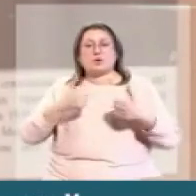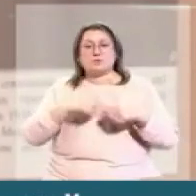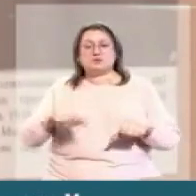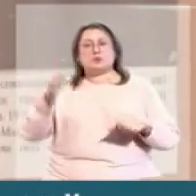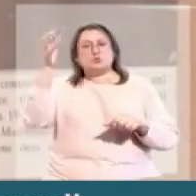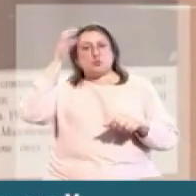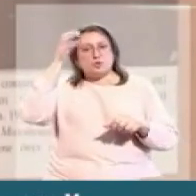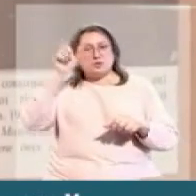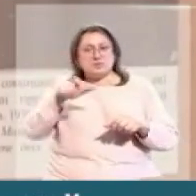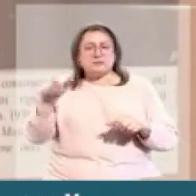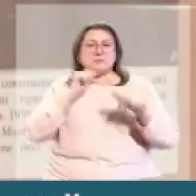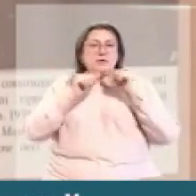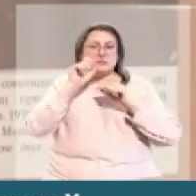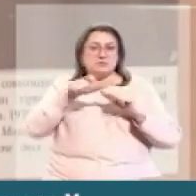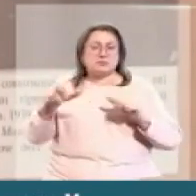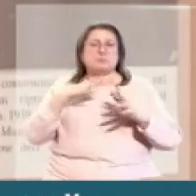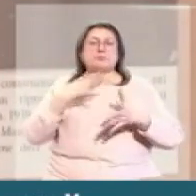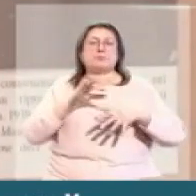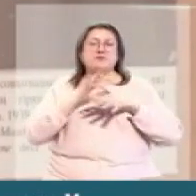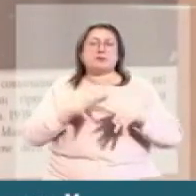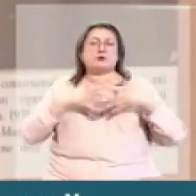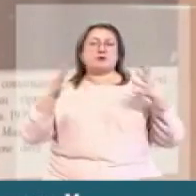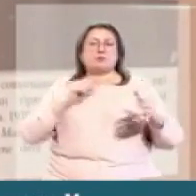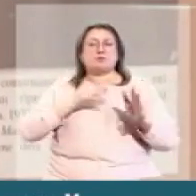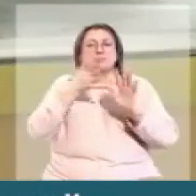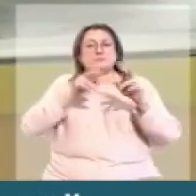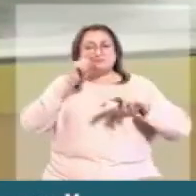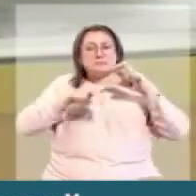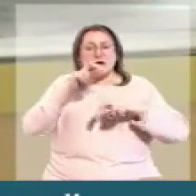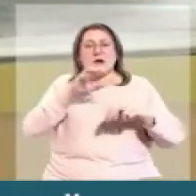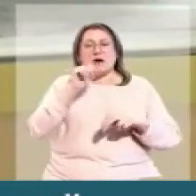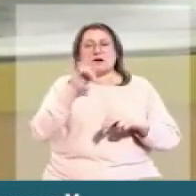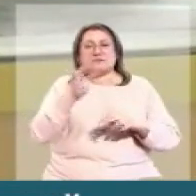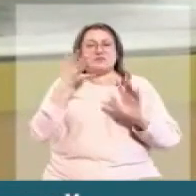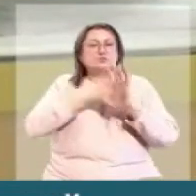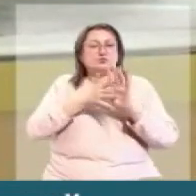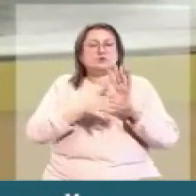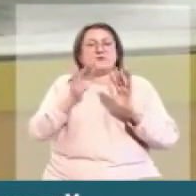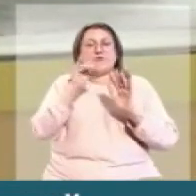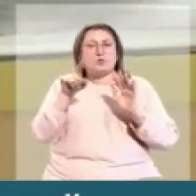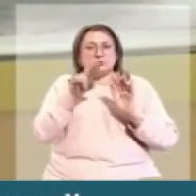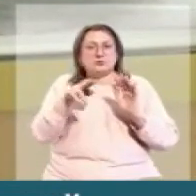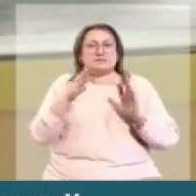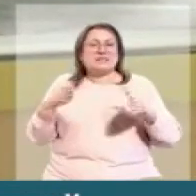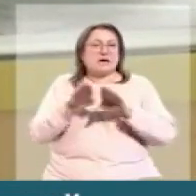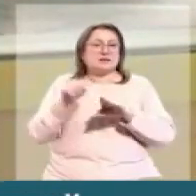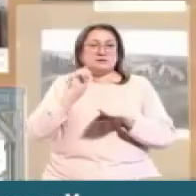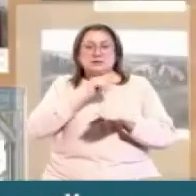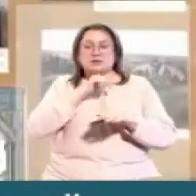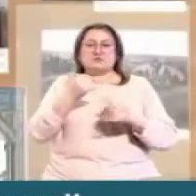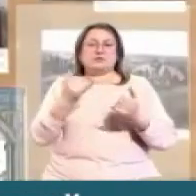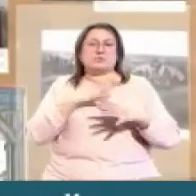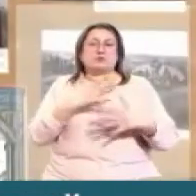видными учеными, экспертами проведена масштабная работа в архивах страны. Изучены закрытые фонды. На сегодняшний день специалистами